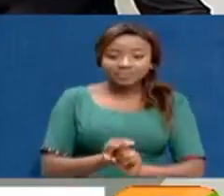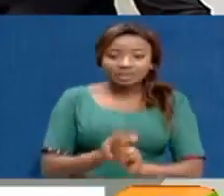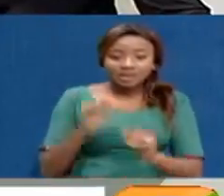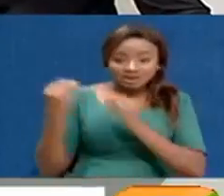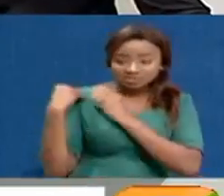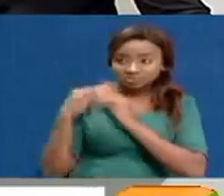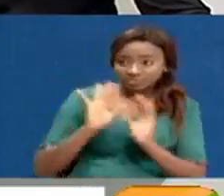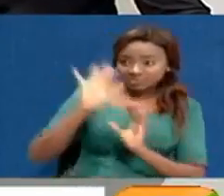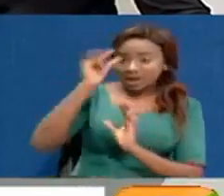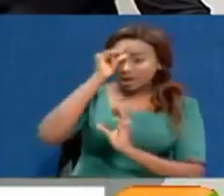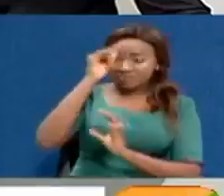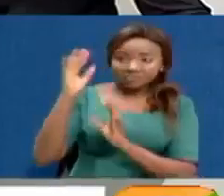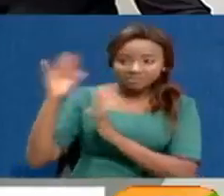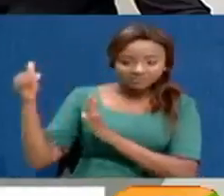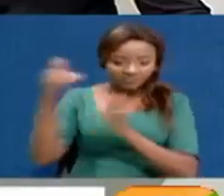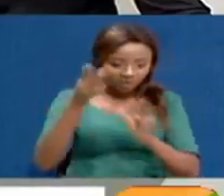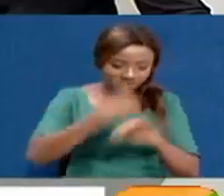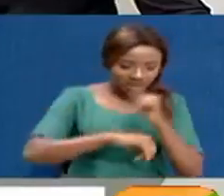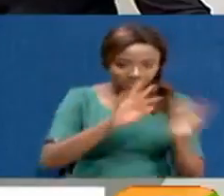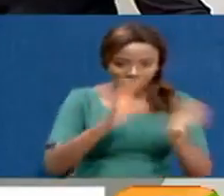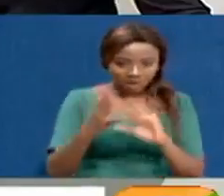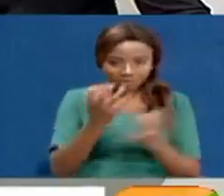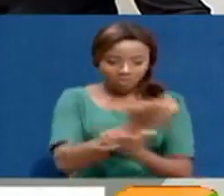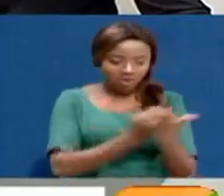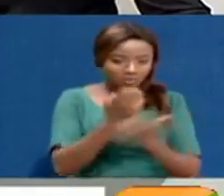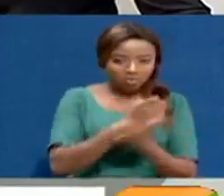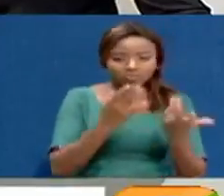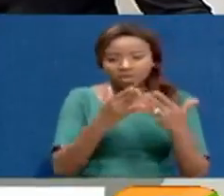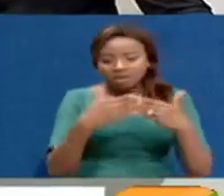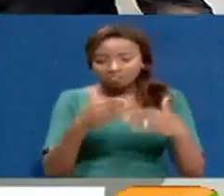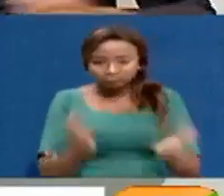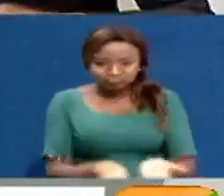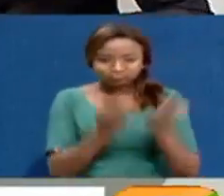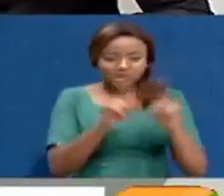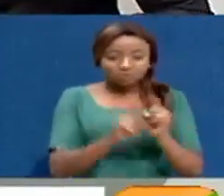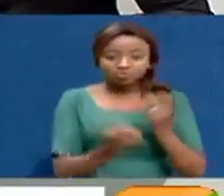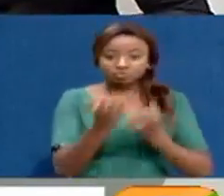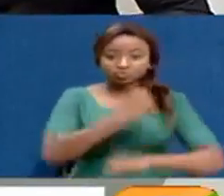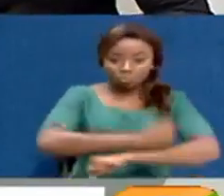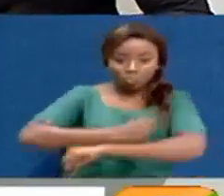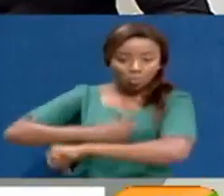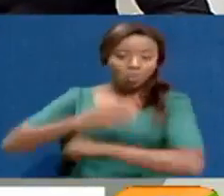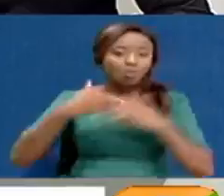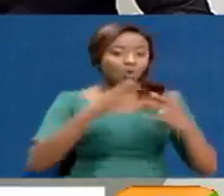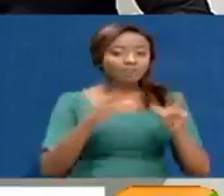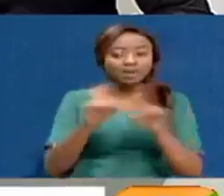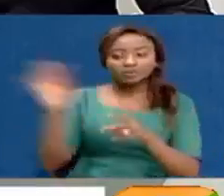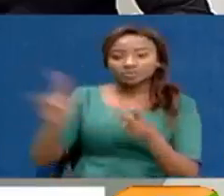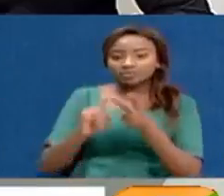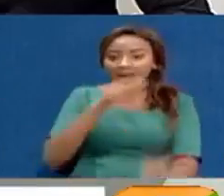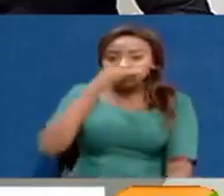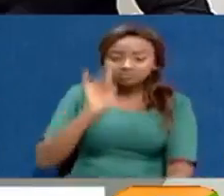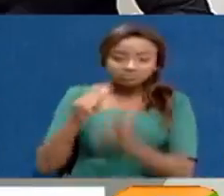za serikali sasa zinapaswa kuelekezwa katika juhudi za ufunguzi wa shuleni mwakani. Kwingineko, kiongozi wa chama cha ANC Musalia